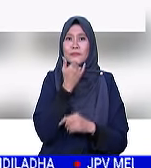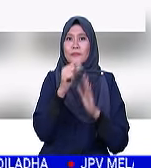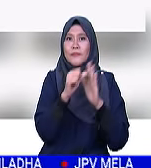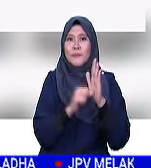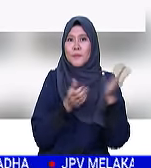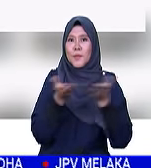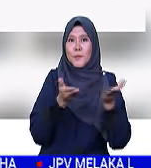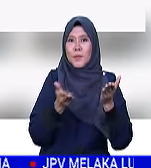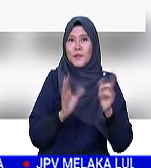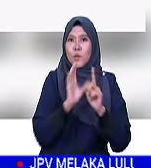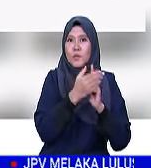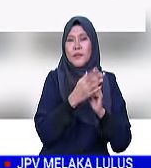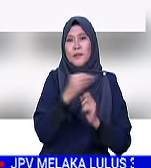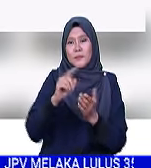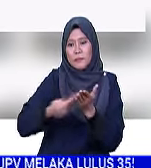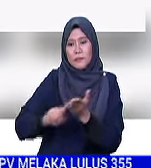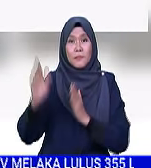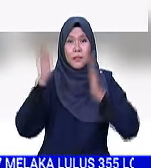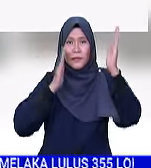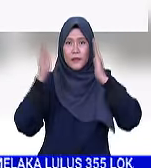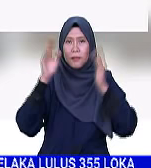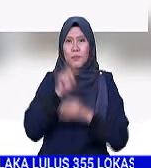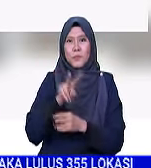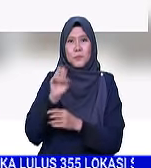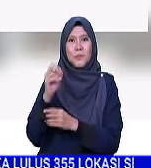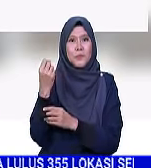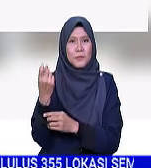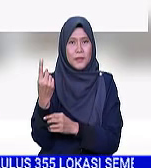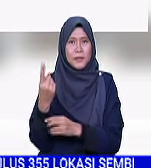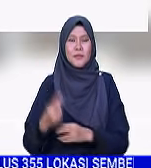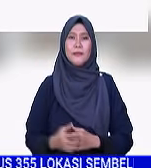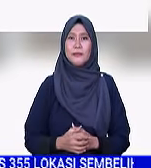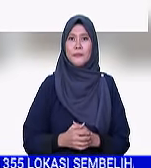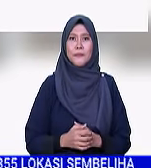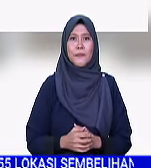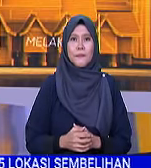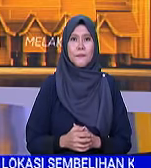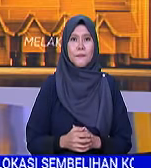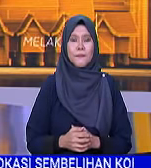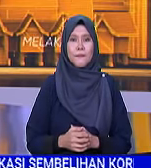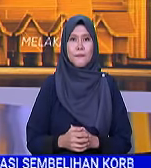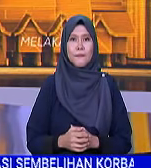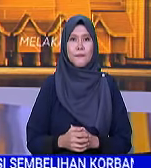Akta Perkhidmatan Kuarantin dan Pemeriksaan Malaysia 2011.